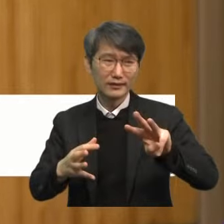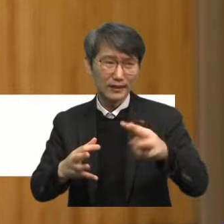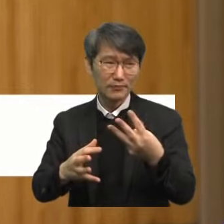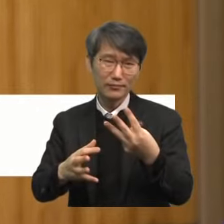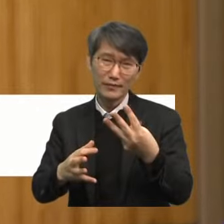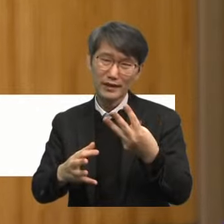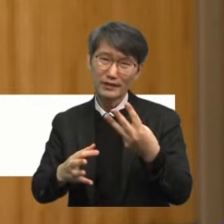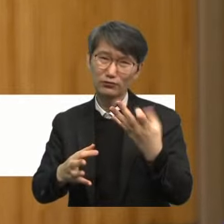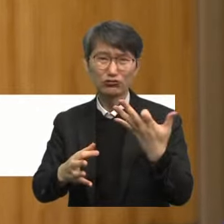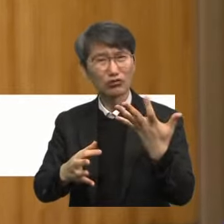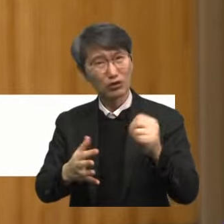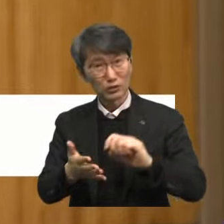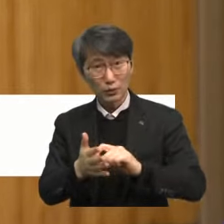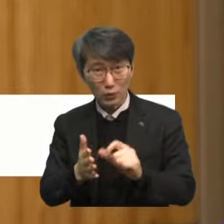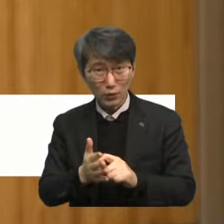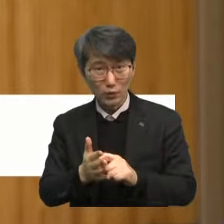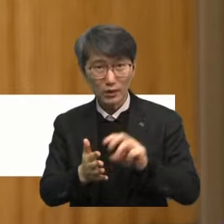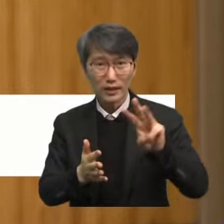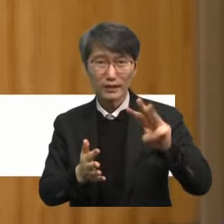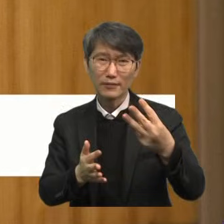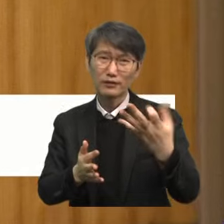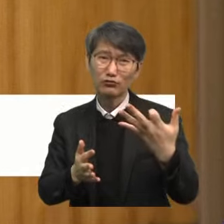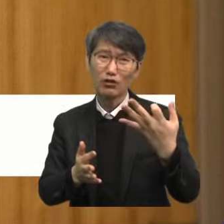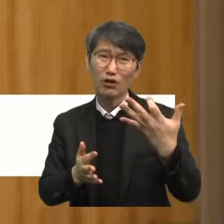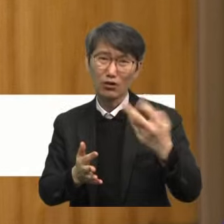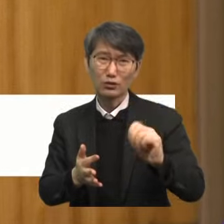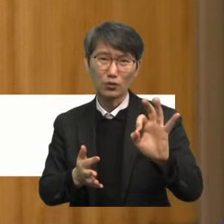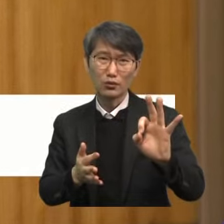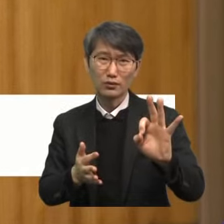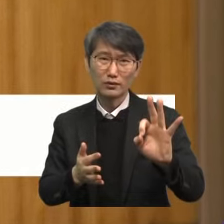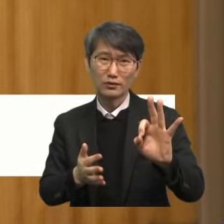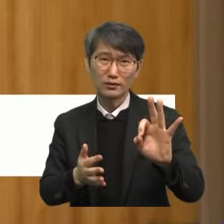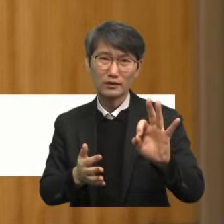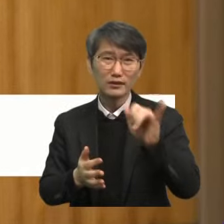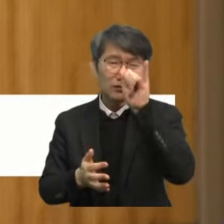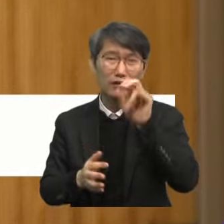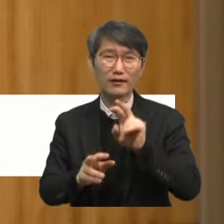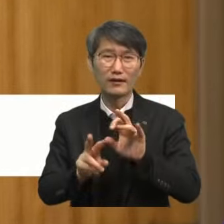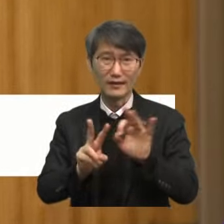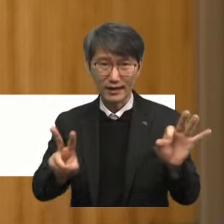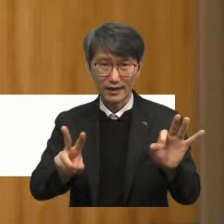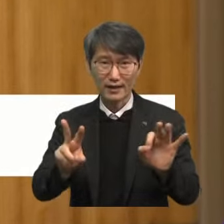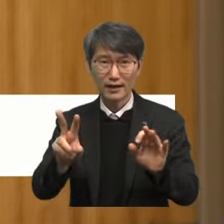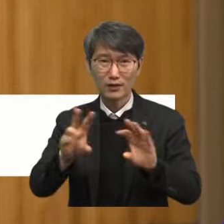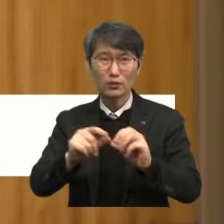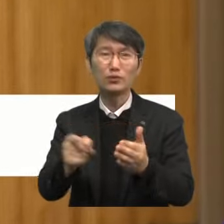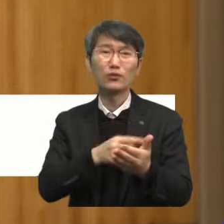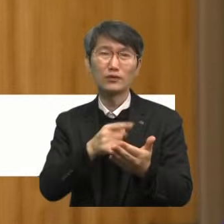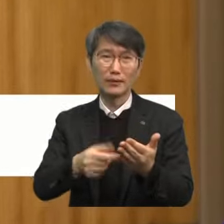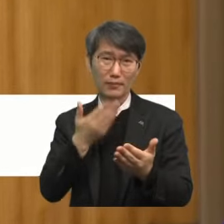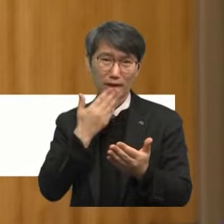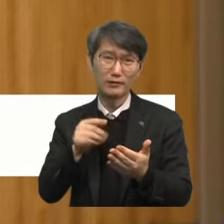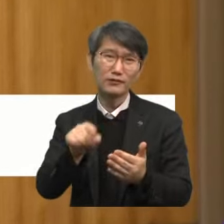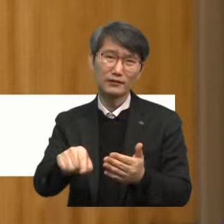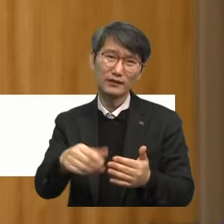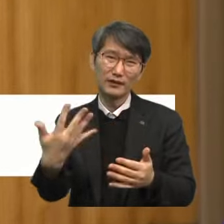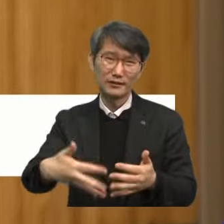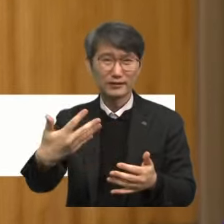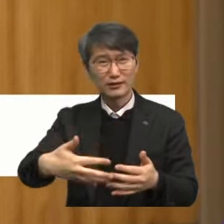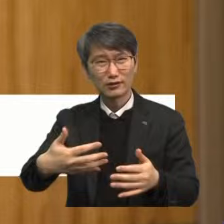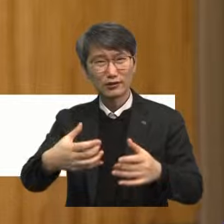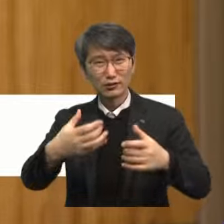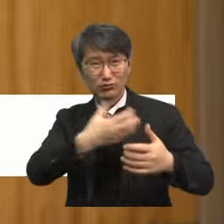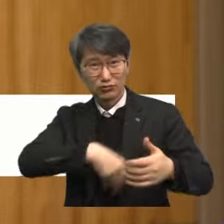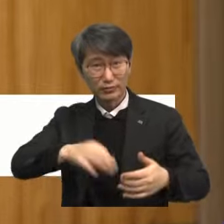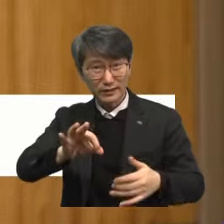319억이 필요해요. 그래서 319억의 돈이 더 있어야 토지 보상이 되기 때문에 그거는 이제 우리